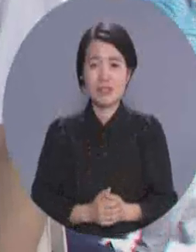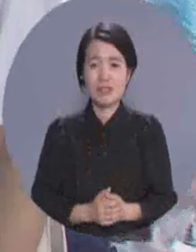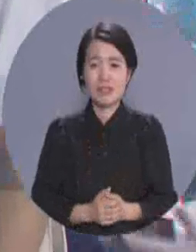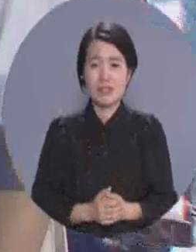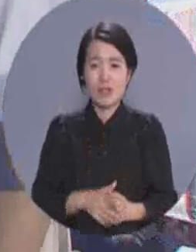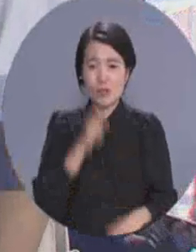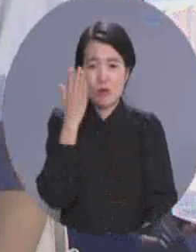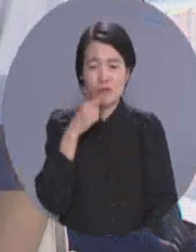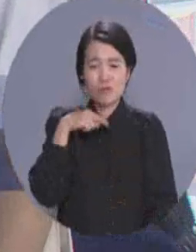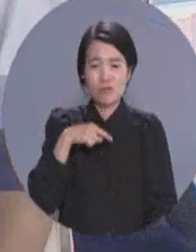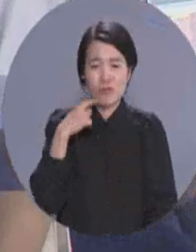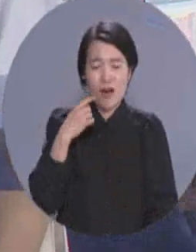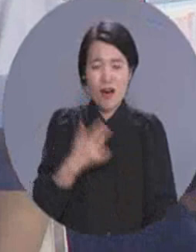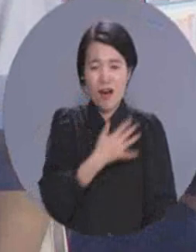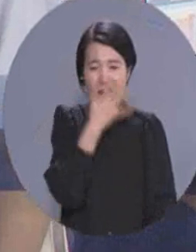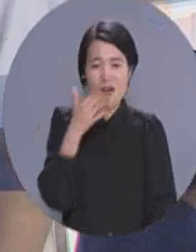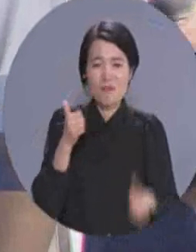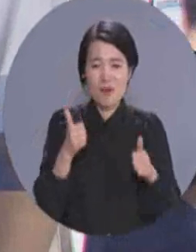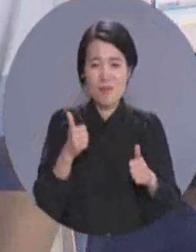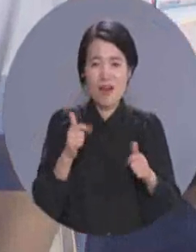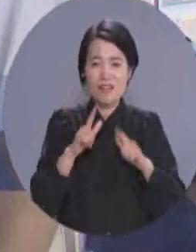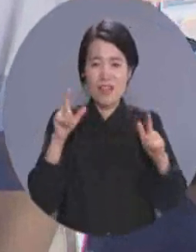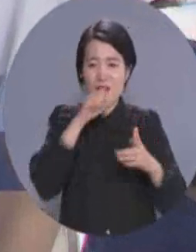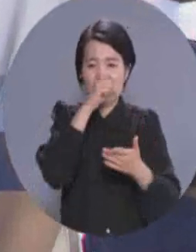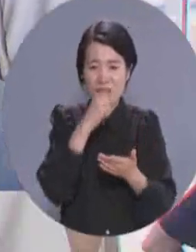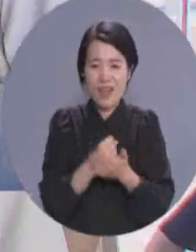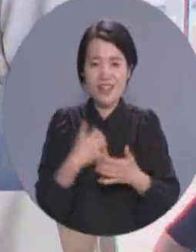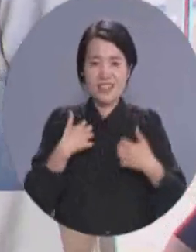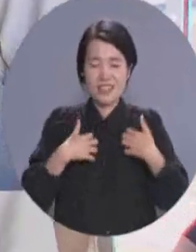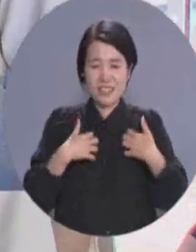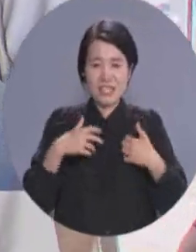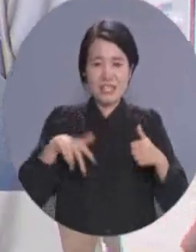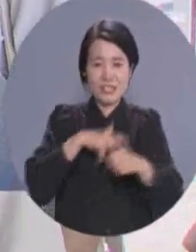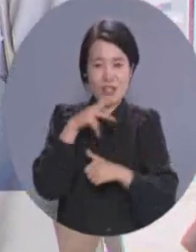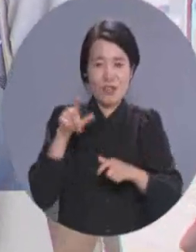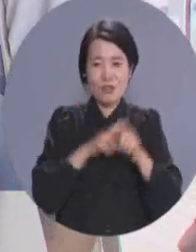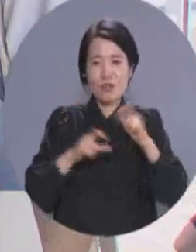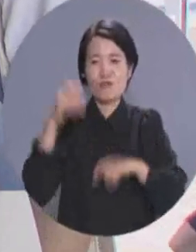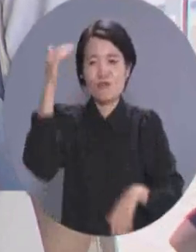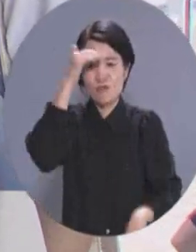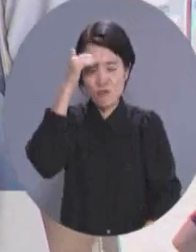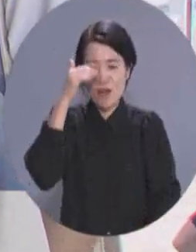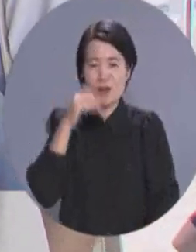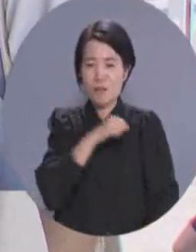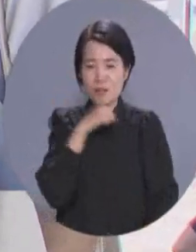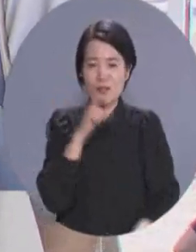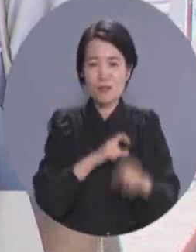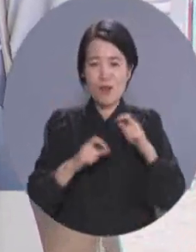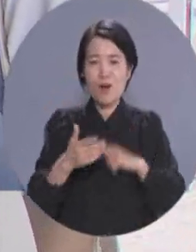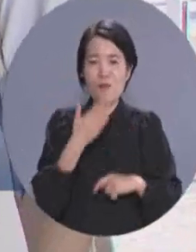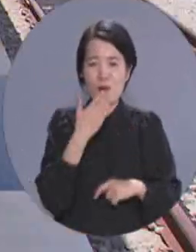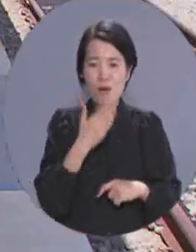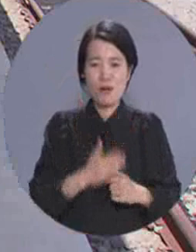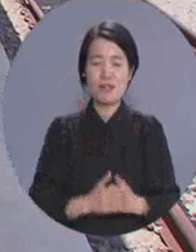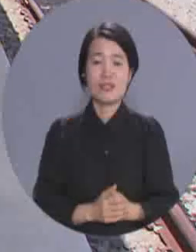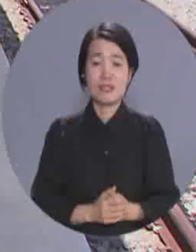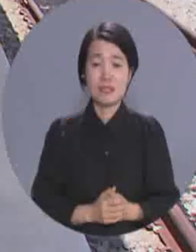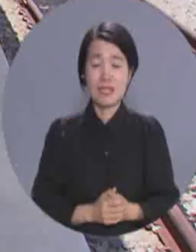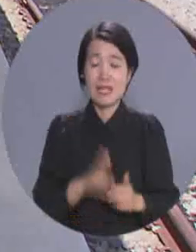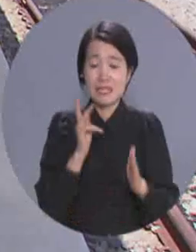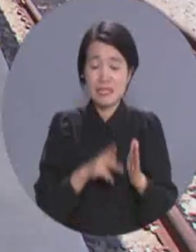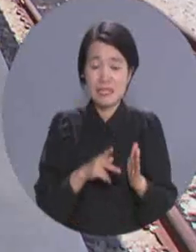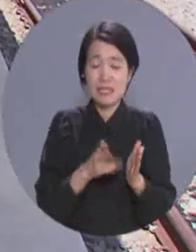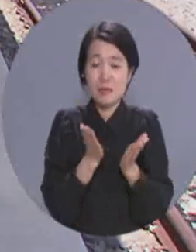너무 아름답고 날씨도 좋고 너무 즐겁게 즐겼습니다 차량 경관도 좀 더 즐겨보고 맛있는 거 더 먹고